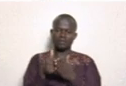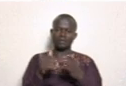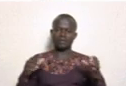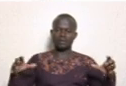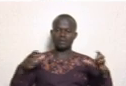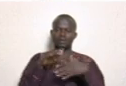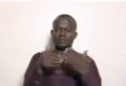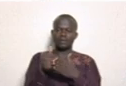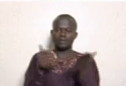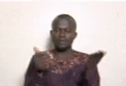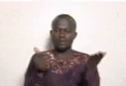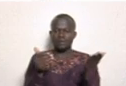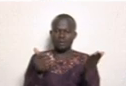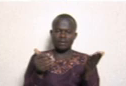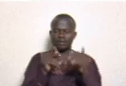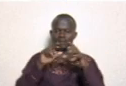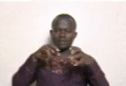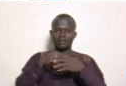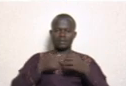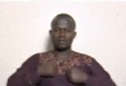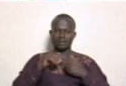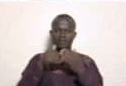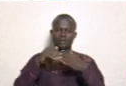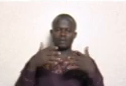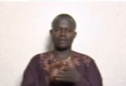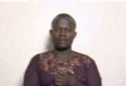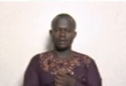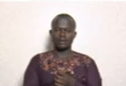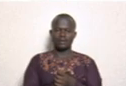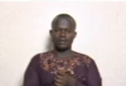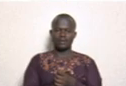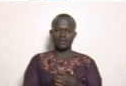murahura mu community y'Abanyarwanda ho mumerewe mute?